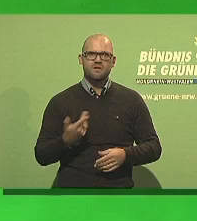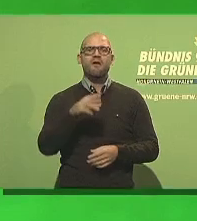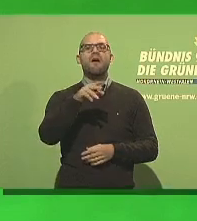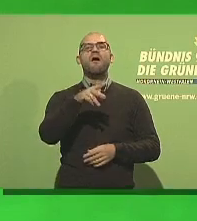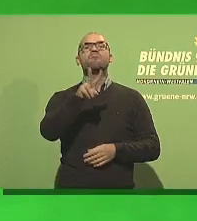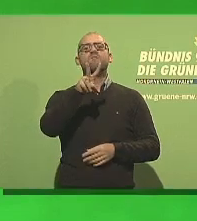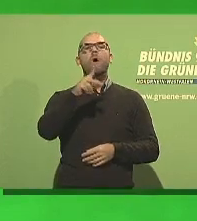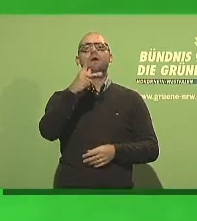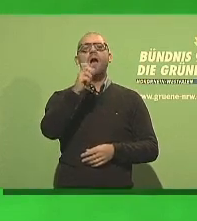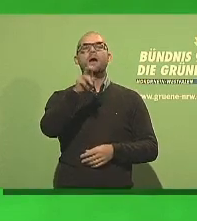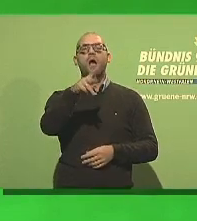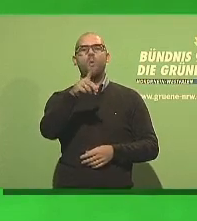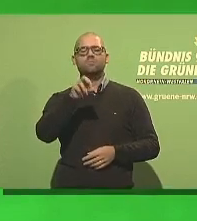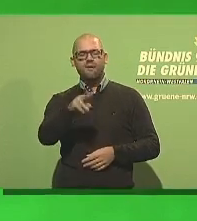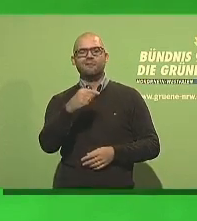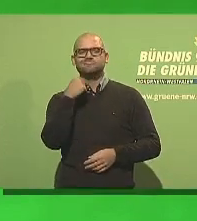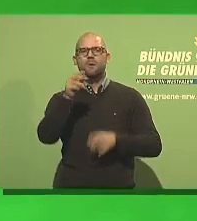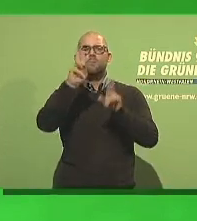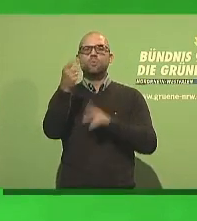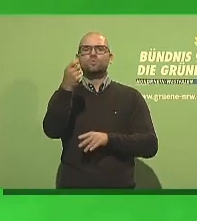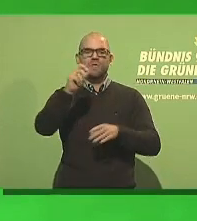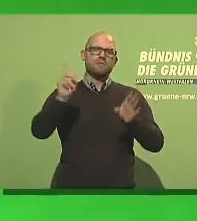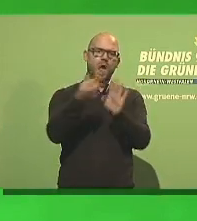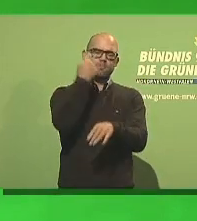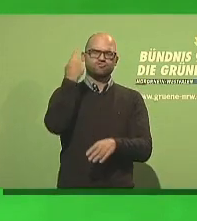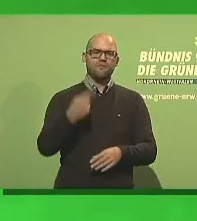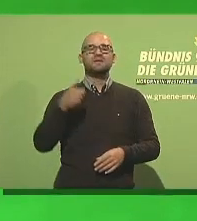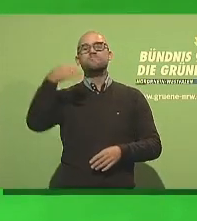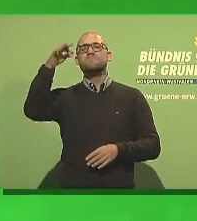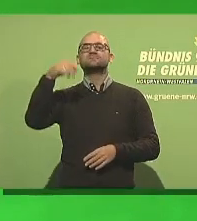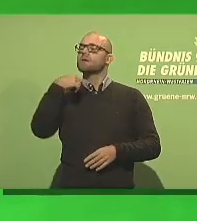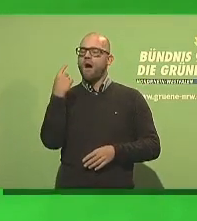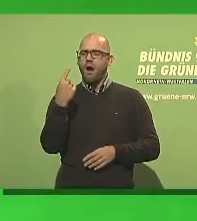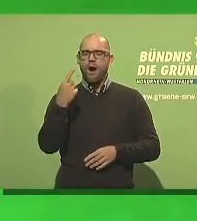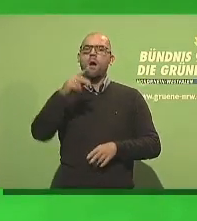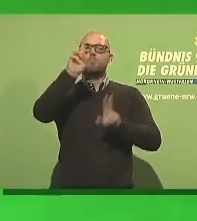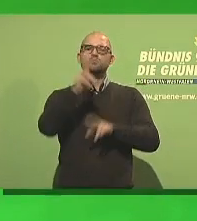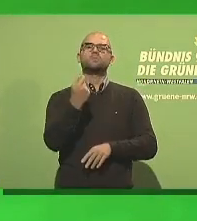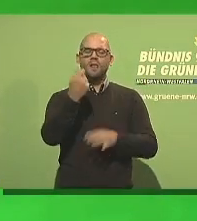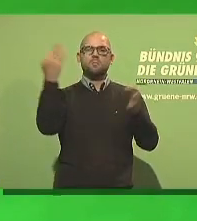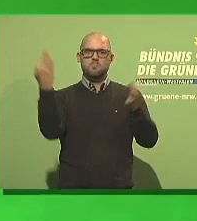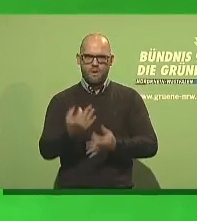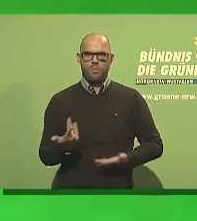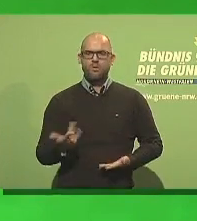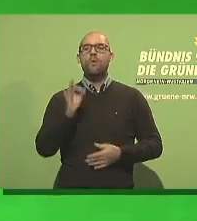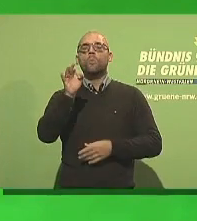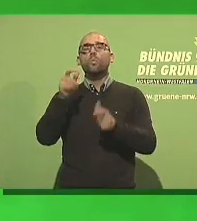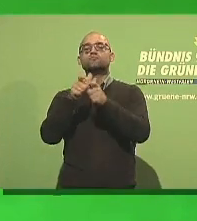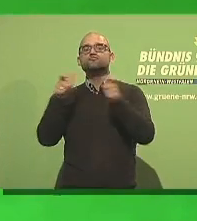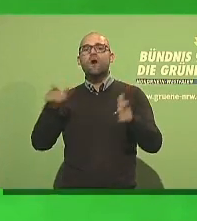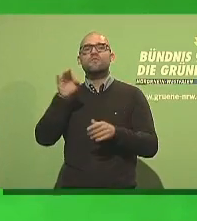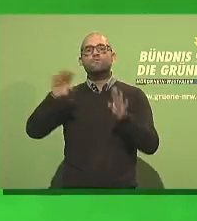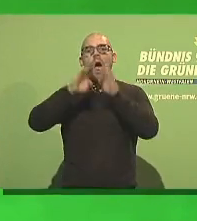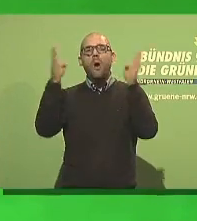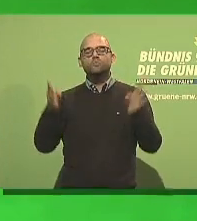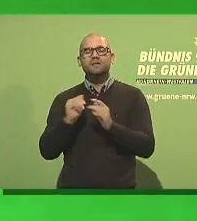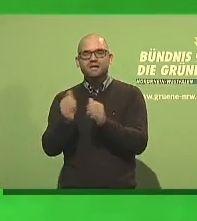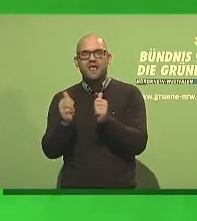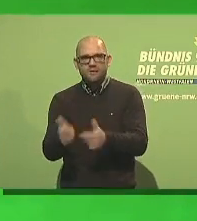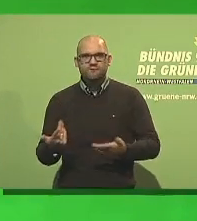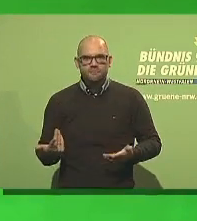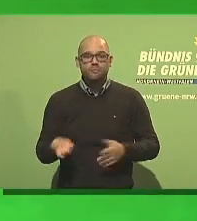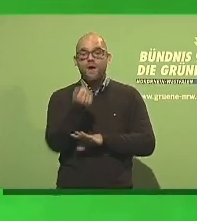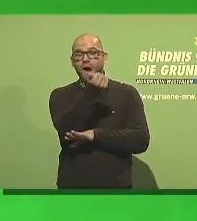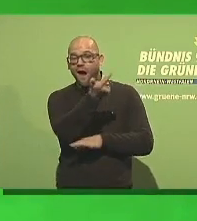Die Ministerin sagt, das Betreuungsgeld bleibt. Gutscheine für Haushaltshilfen fordern die einen und die anderen überlegen doch schon, wie